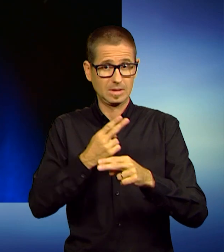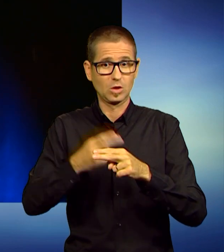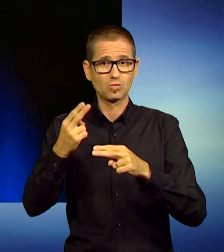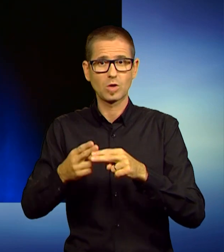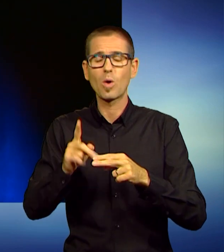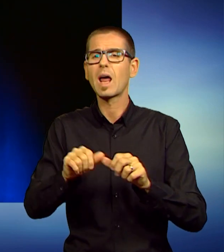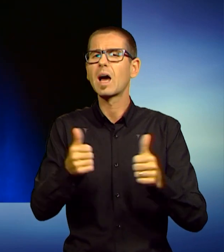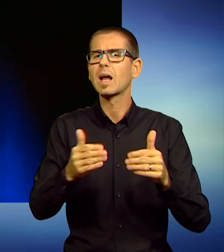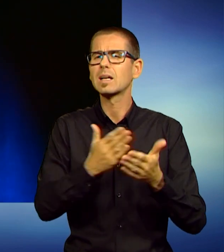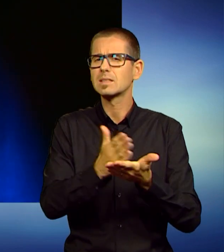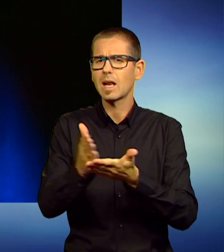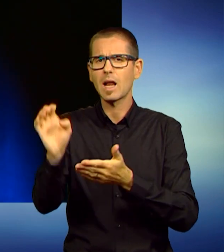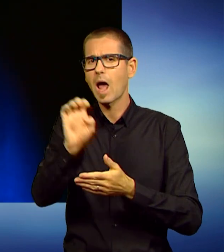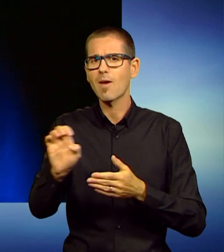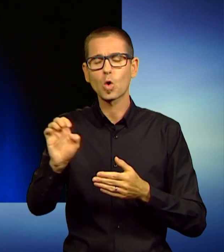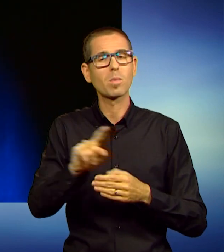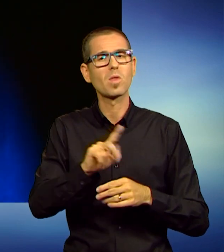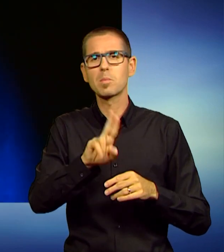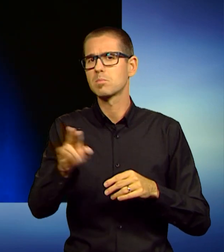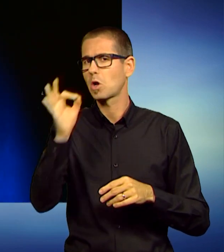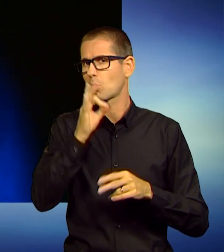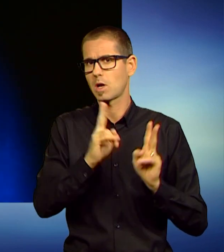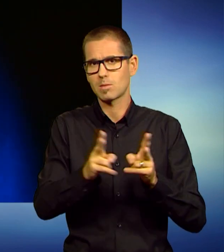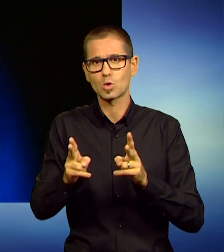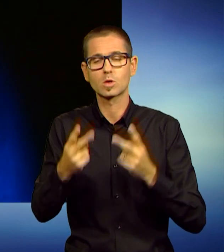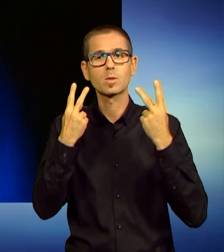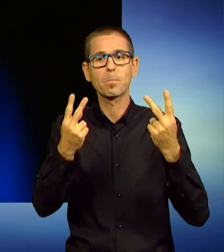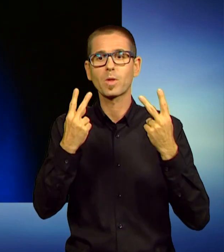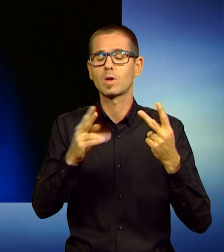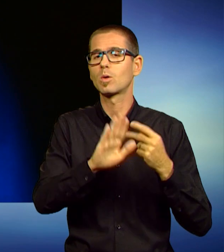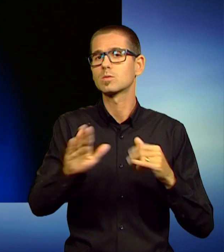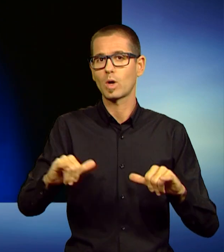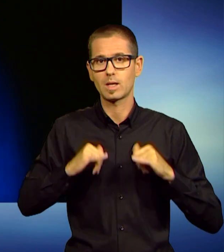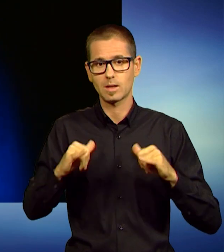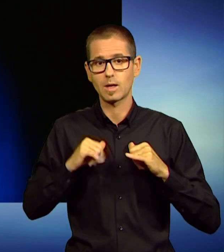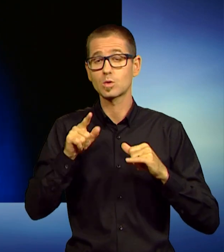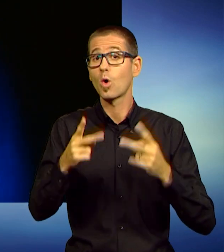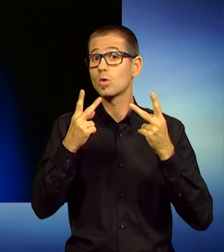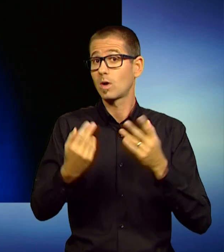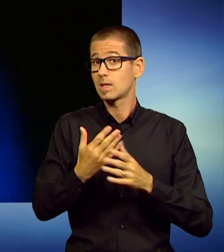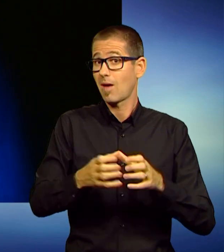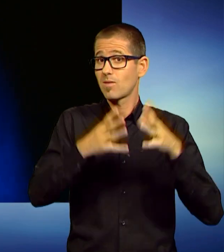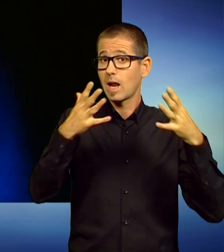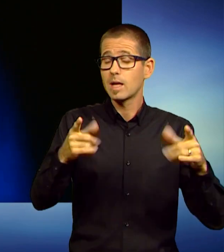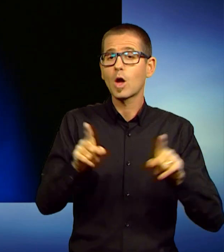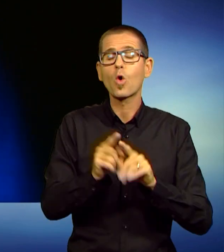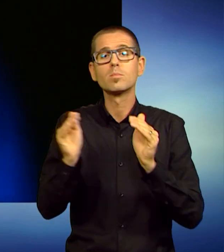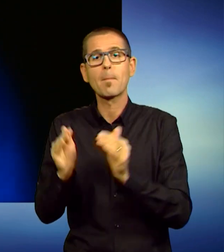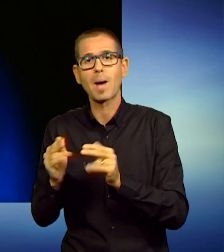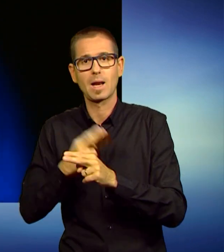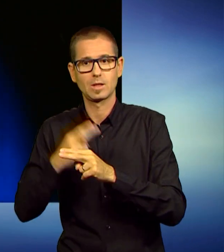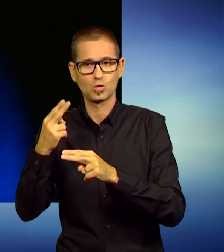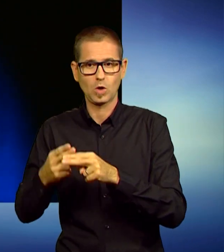ne bi imela nikakršnih možnosti uveljavljanja svojih interesov. To velja tako za velike kot male